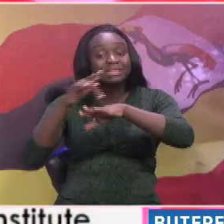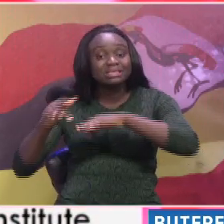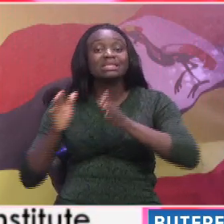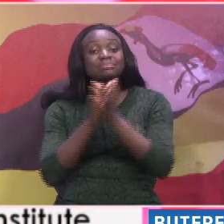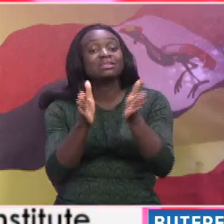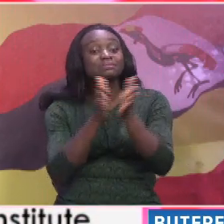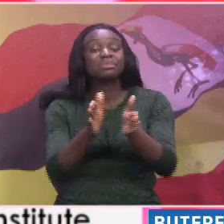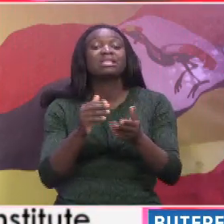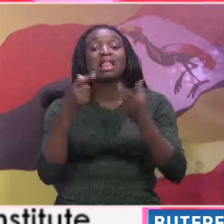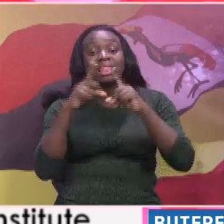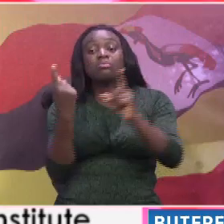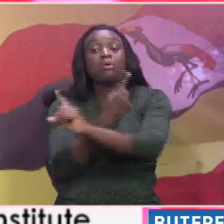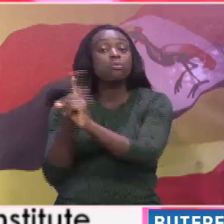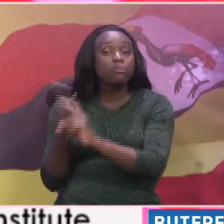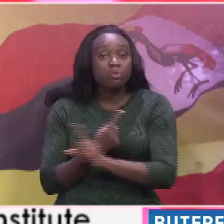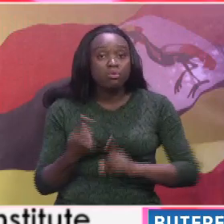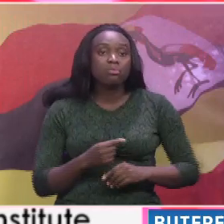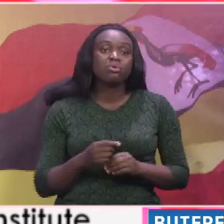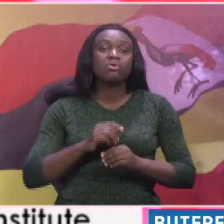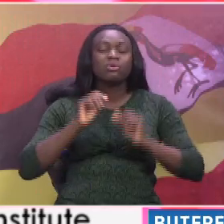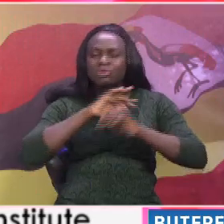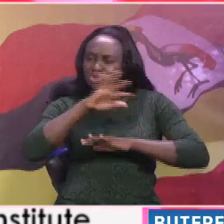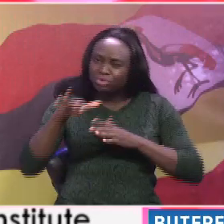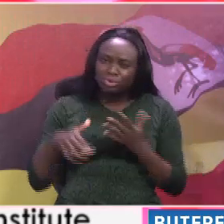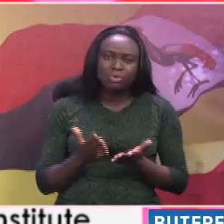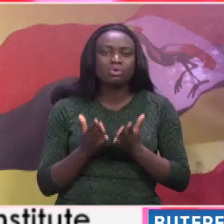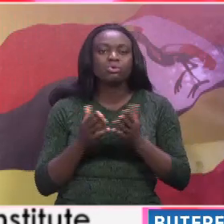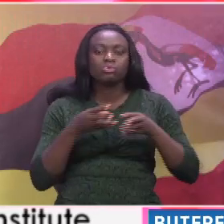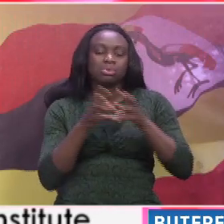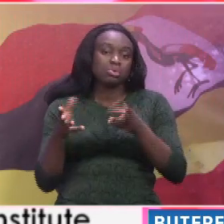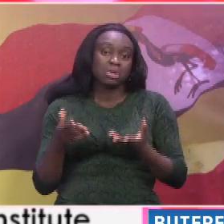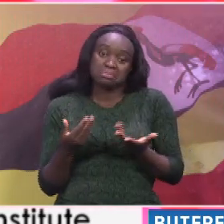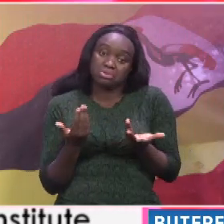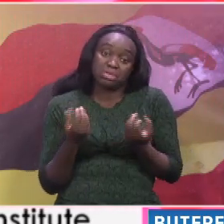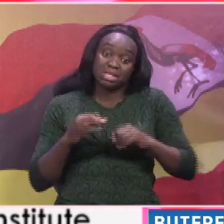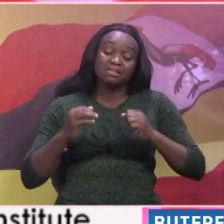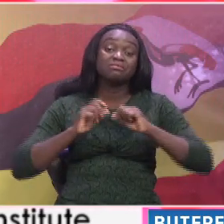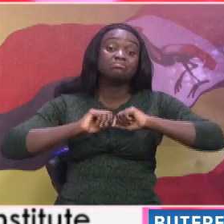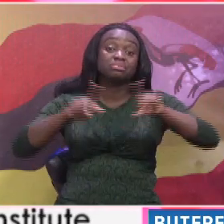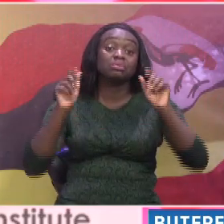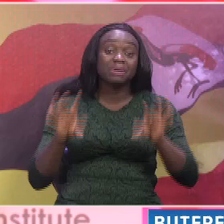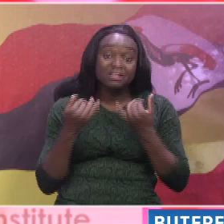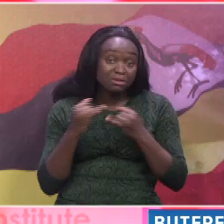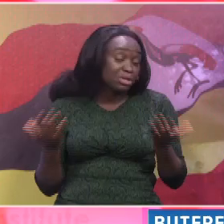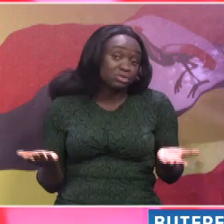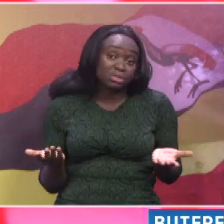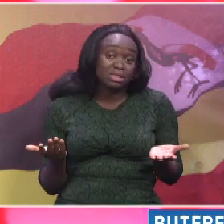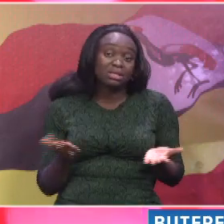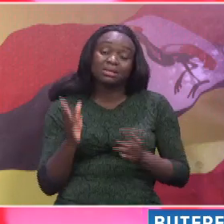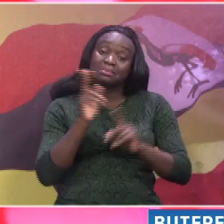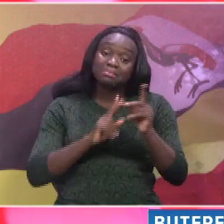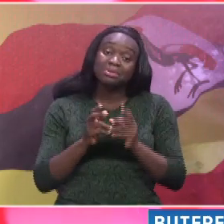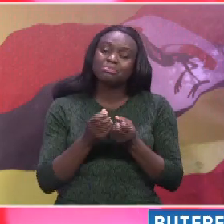languages, by all expressions. Because if we don't do it, it is taking away all